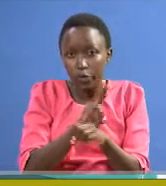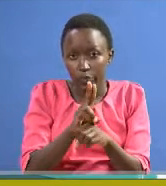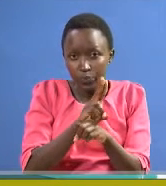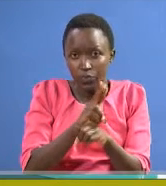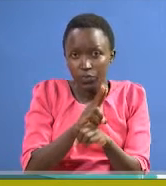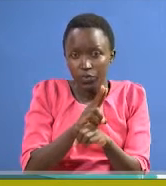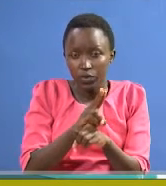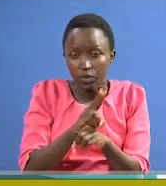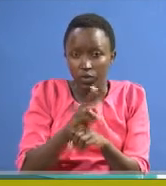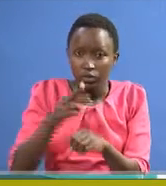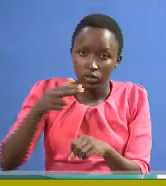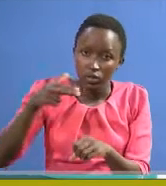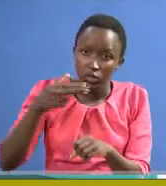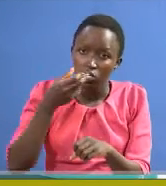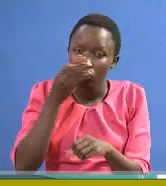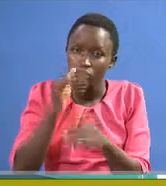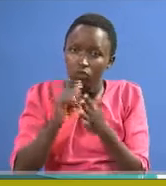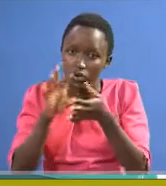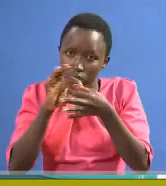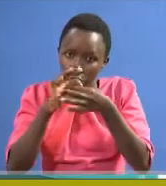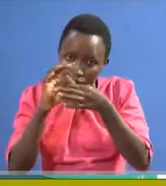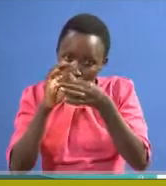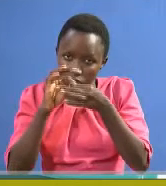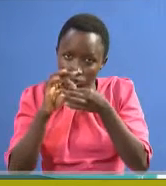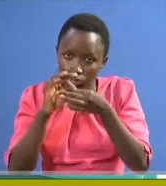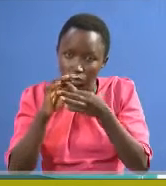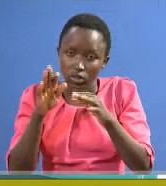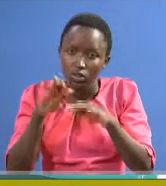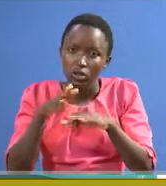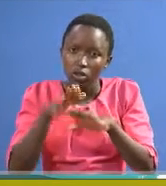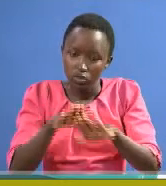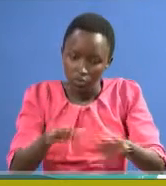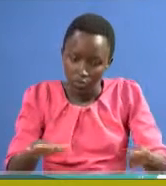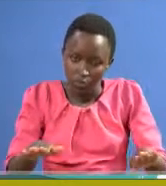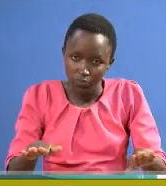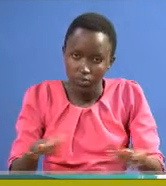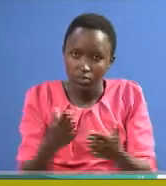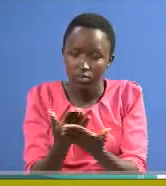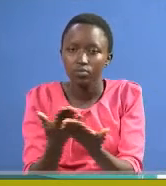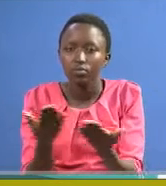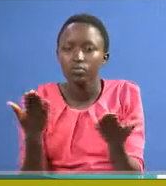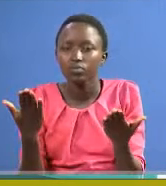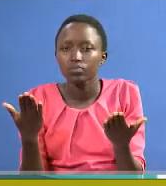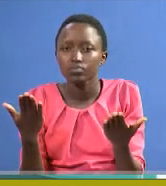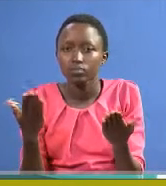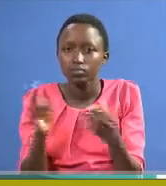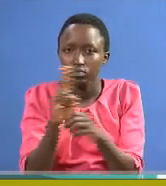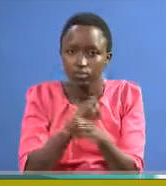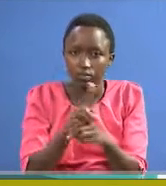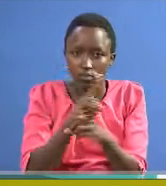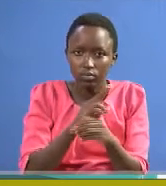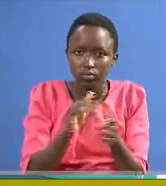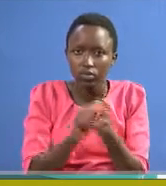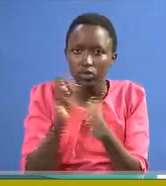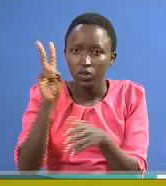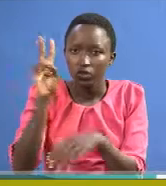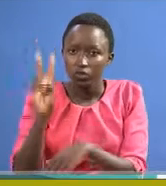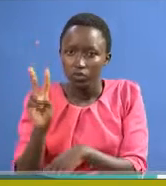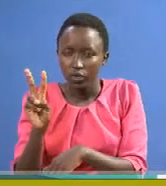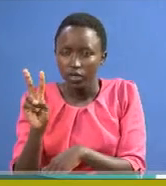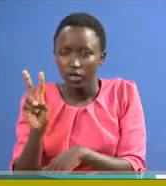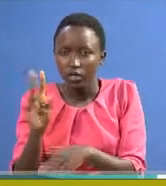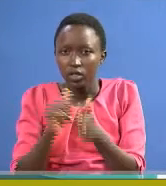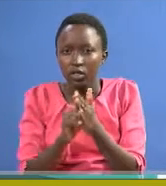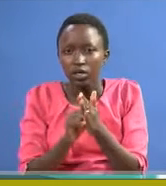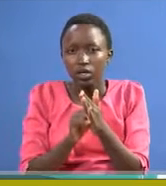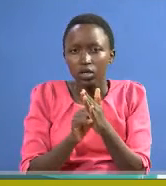The liquid bonding the microdot on the surface of the asset uses a UV detergent that enables